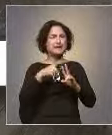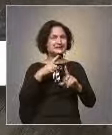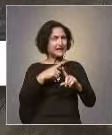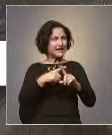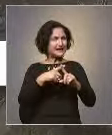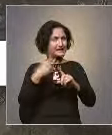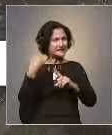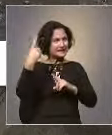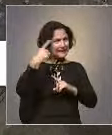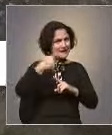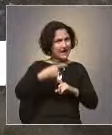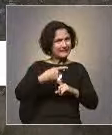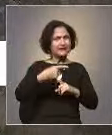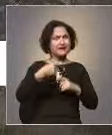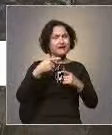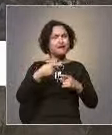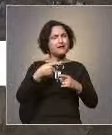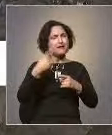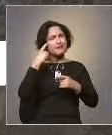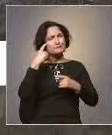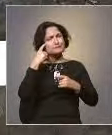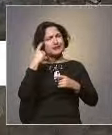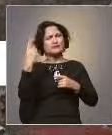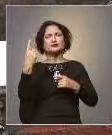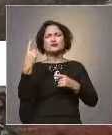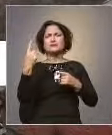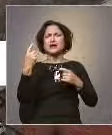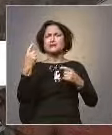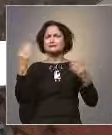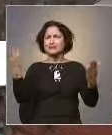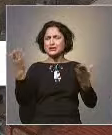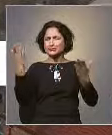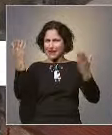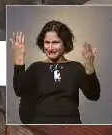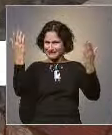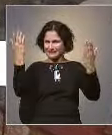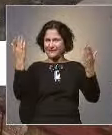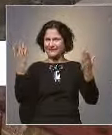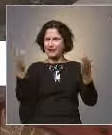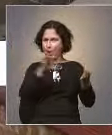Предвиждаме един тържествен концерт, тържествено събрание концерт,